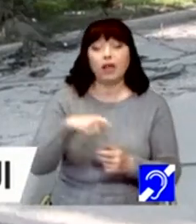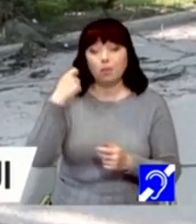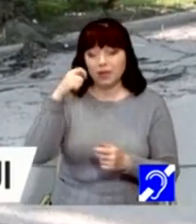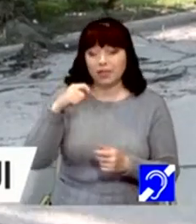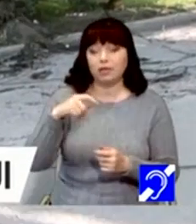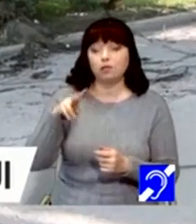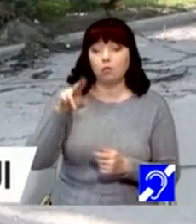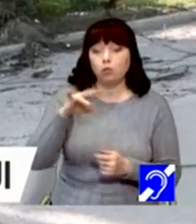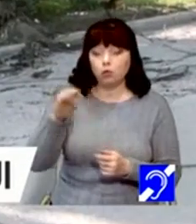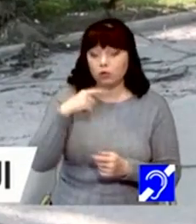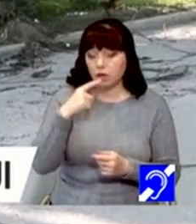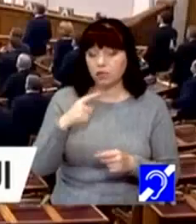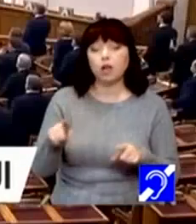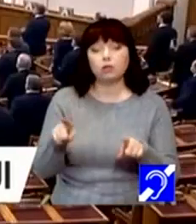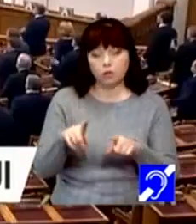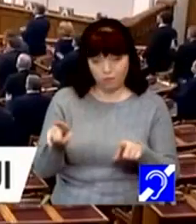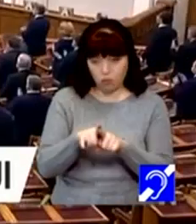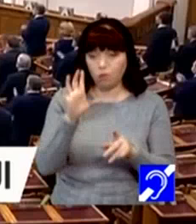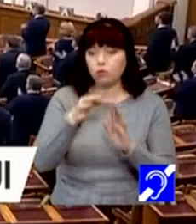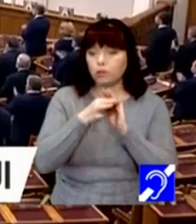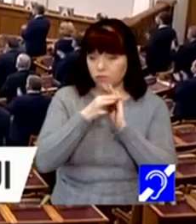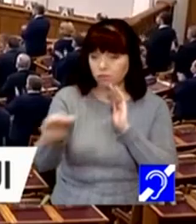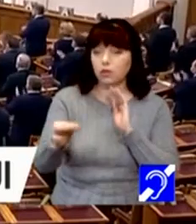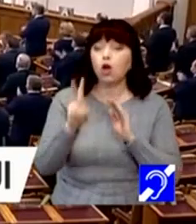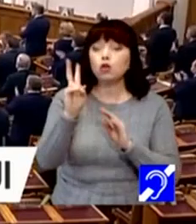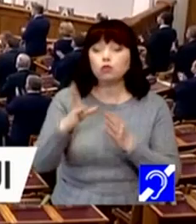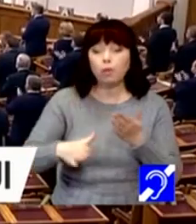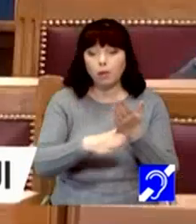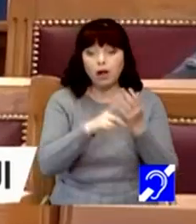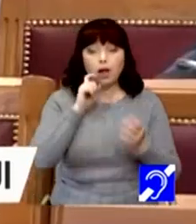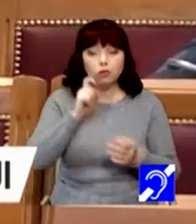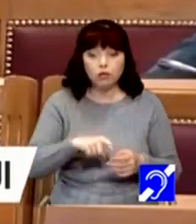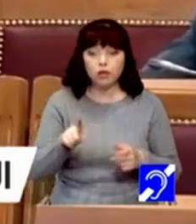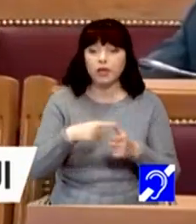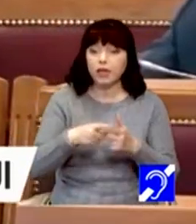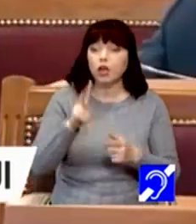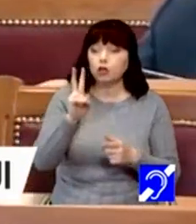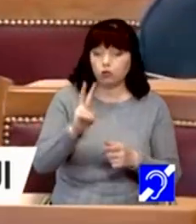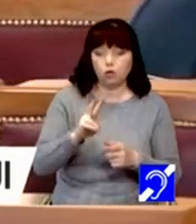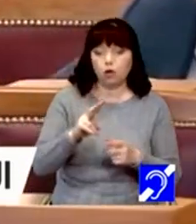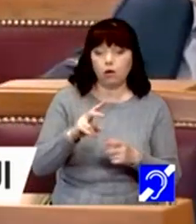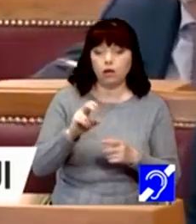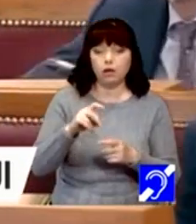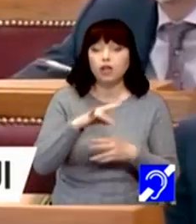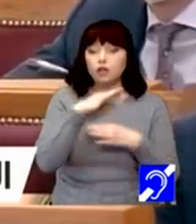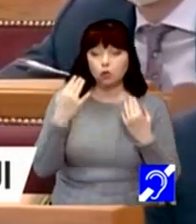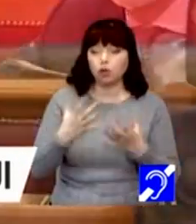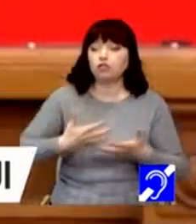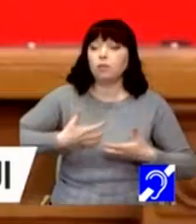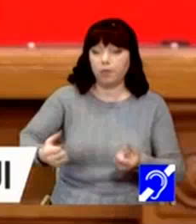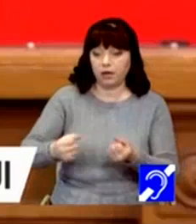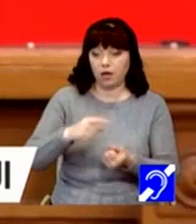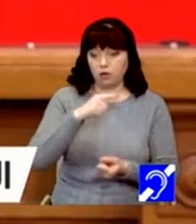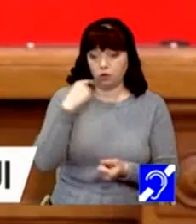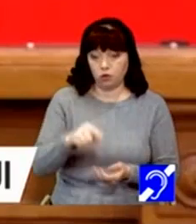Vladimir Putin a anunțat că nu va ezita să se răzbune pe oricine ajută Ucraina și se opune în acțiunea de invadare a acestei țări a